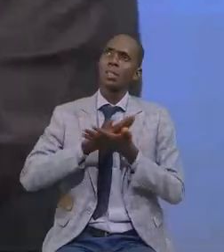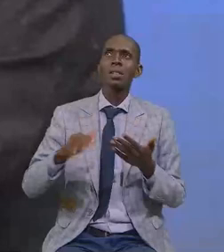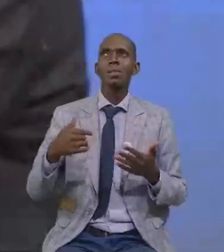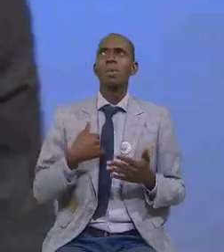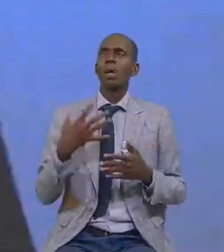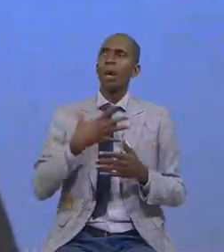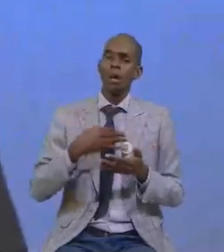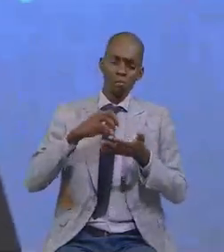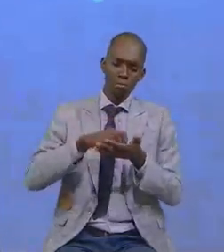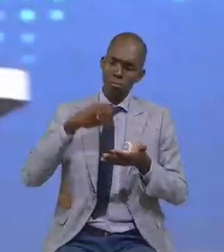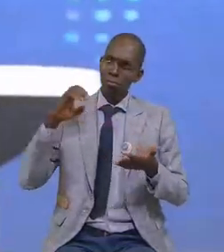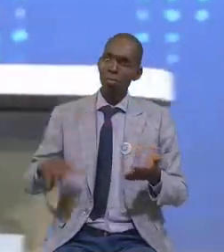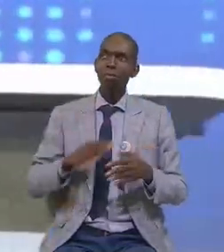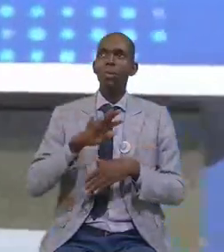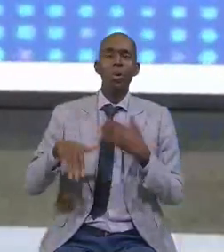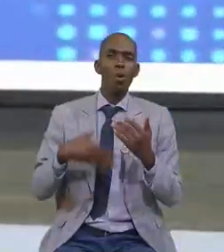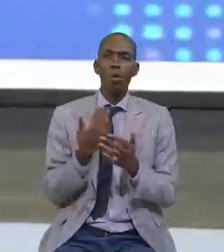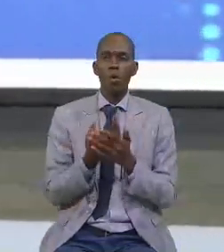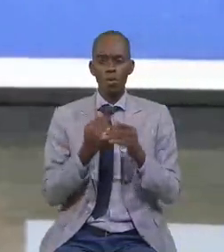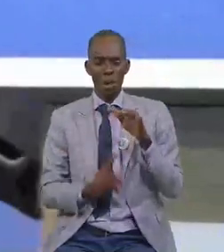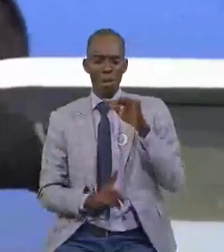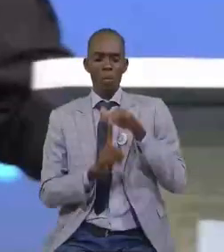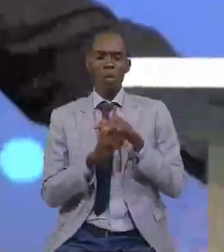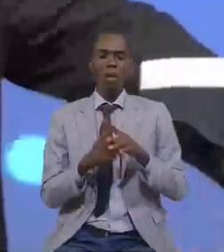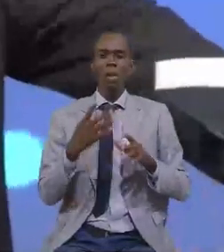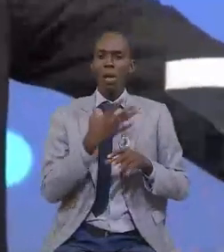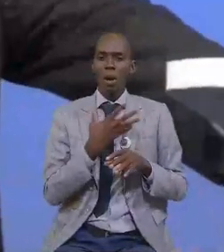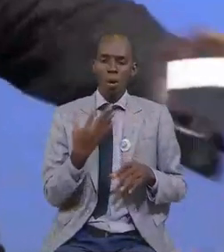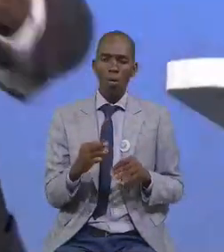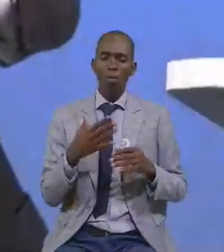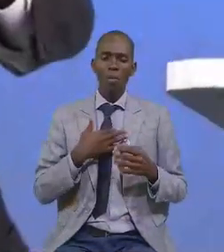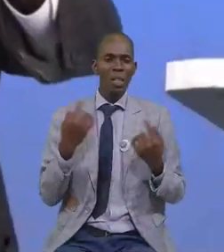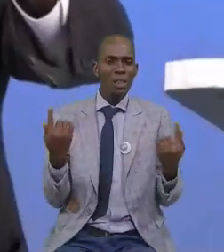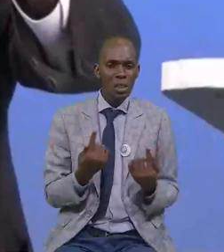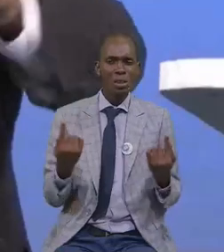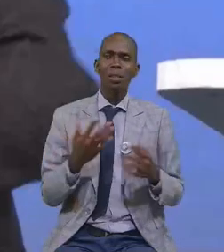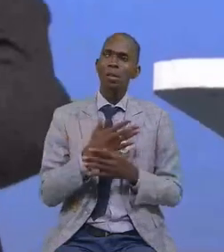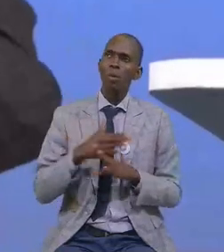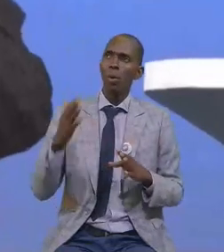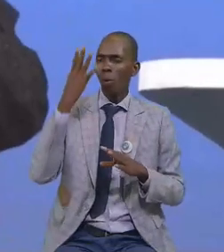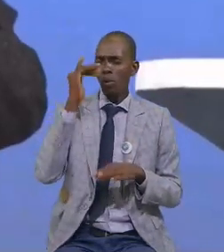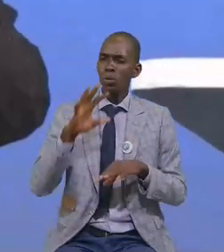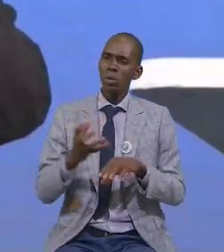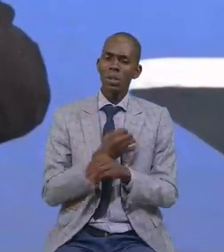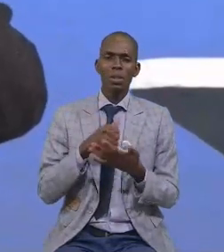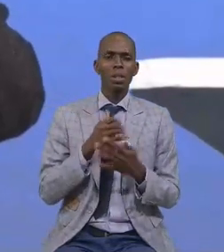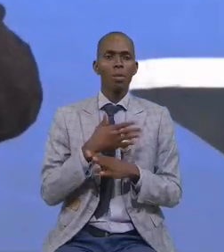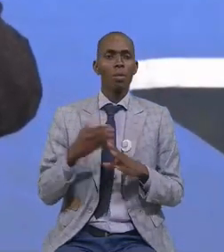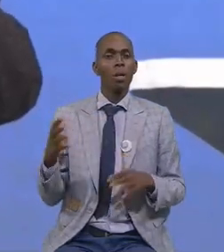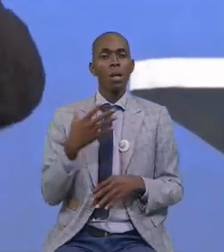Pourquoi ne pas prendre toute espèce de péché? Pourquoi ne pas ôter cela?